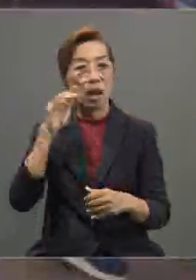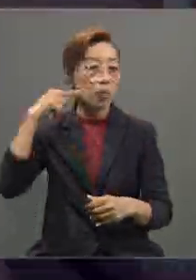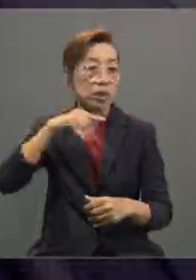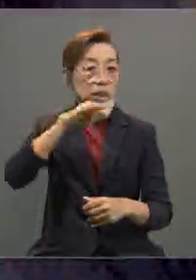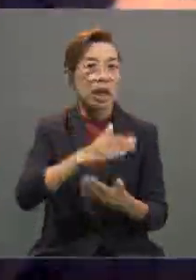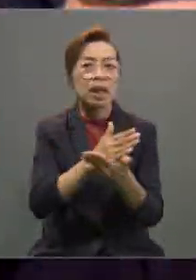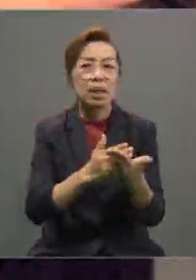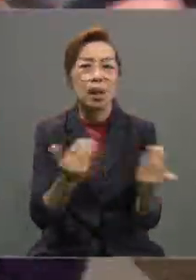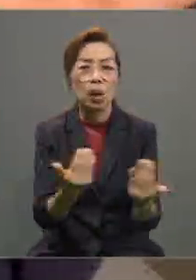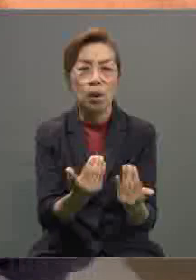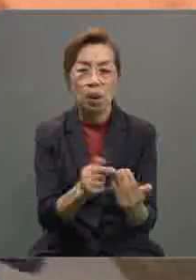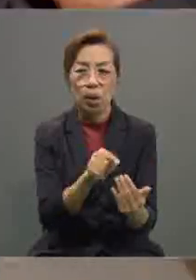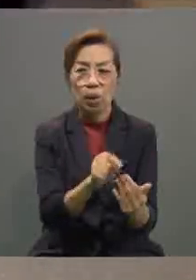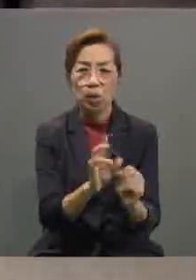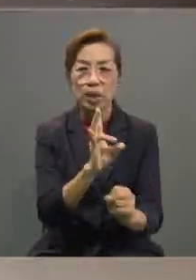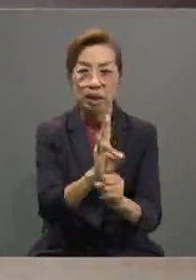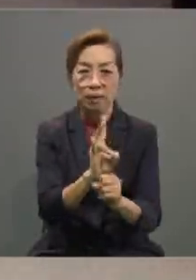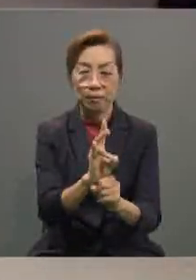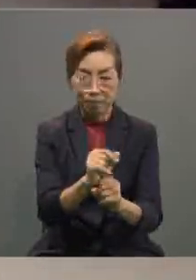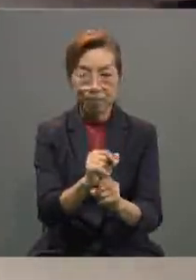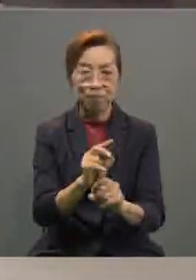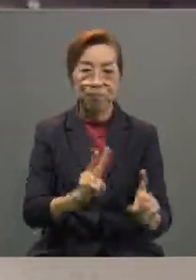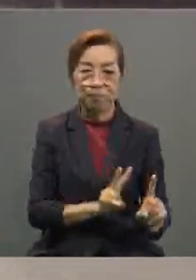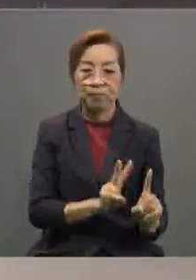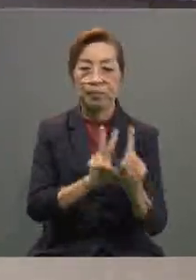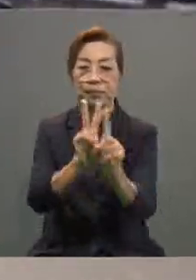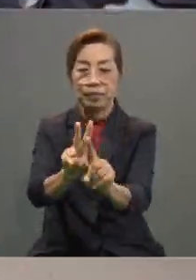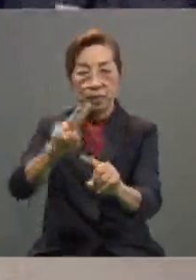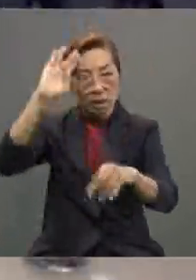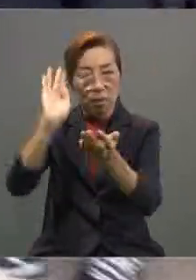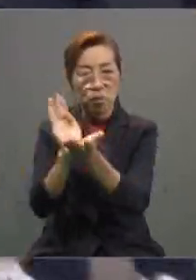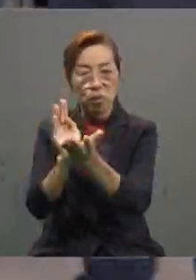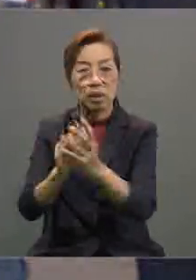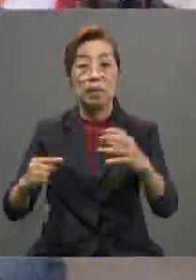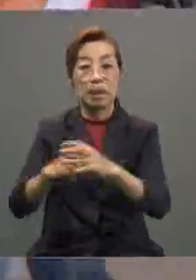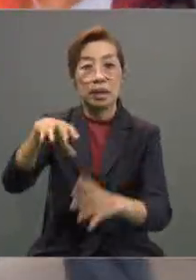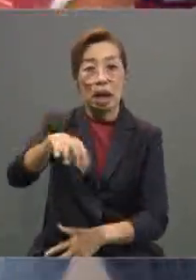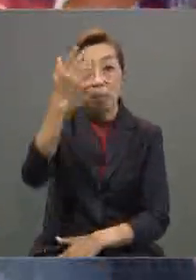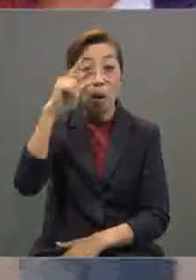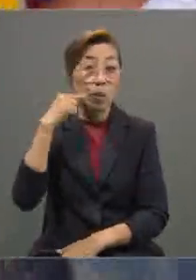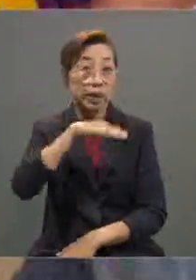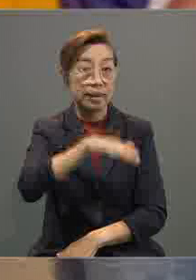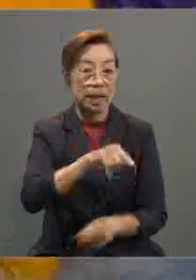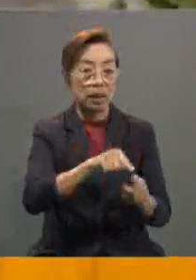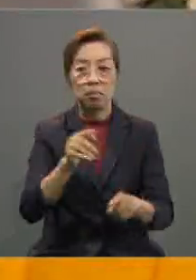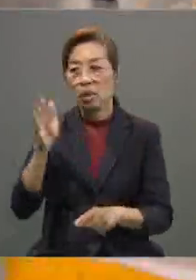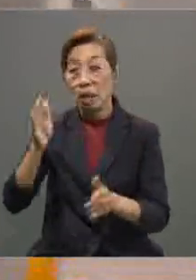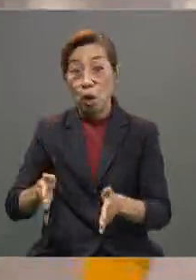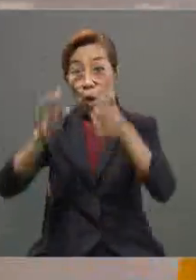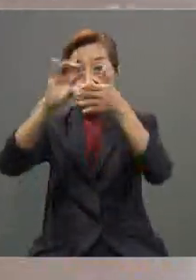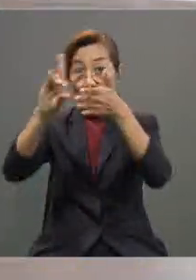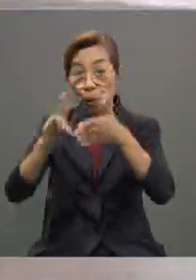ธีรวิทย์ผู้กำกับการสพเมืองพัทยาเพื่อเร่งรัดคดีนะคะหลังจากที่เด็กหญิงเนี่ยถูกชายคนนึงค่ะซึ่งอาศัยอยู่ใน